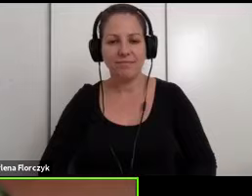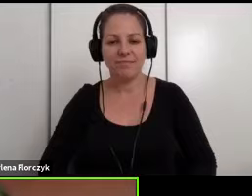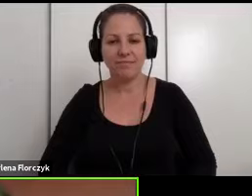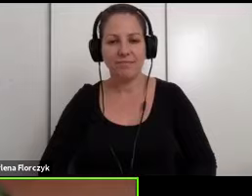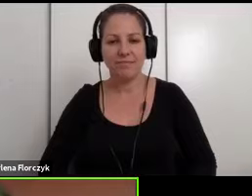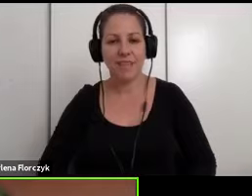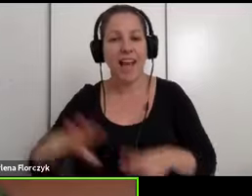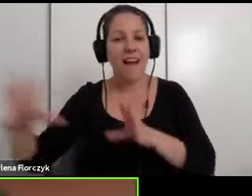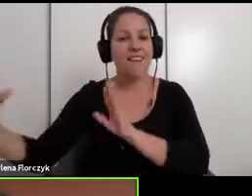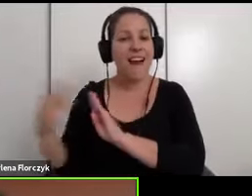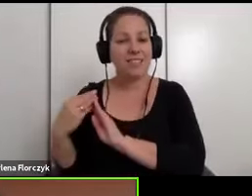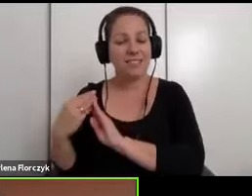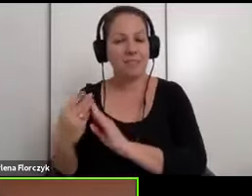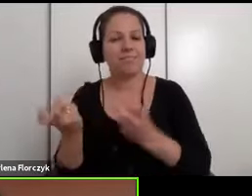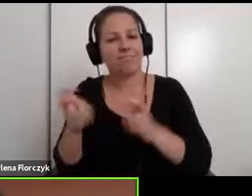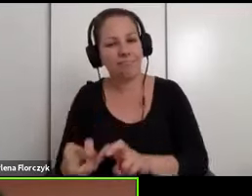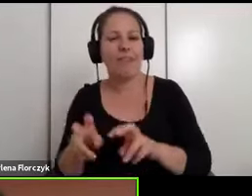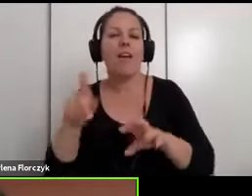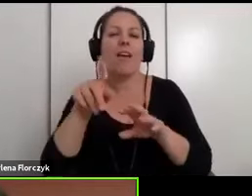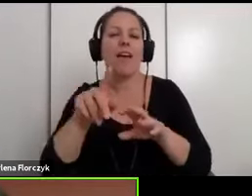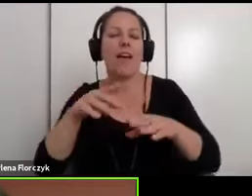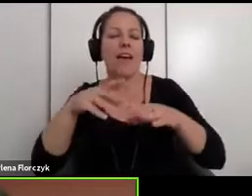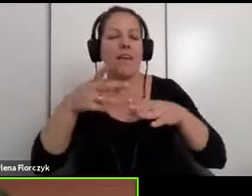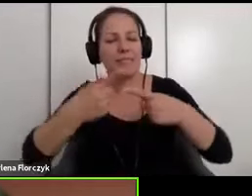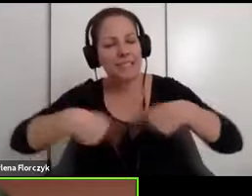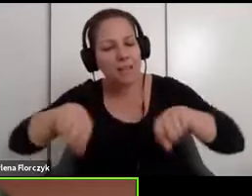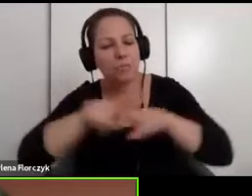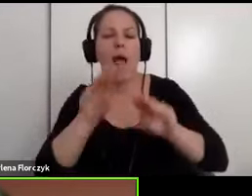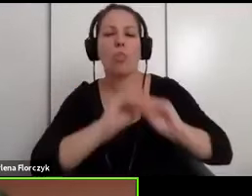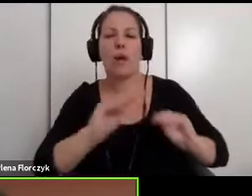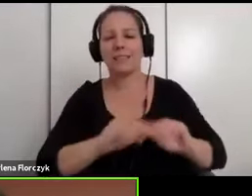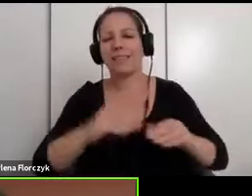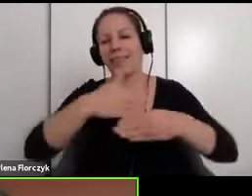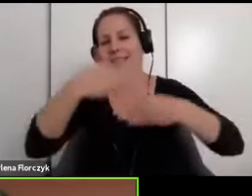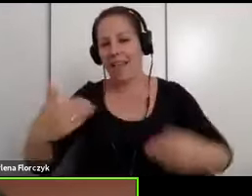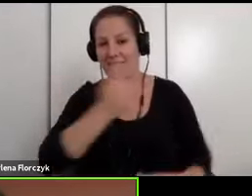Razem tworzymy zespół edukacji TR Warszawa.